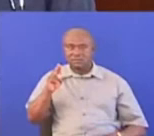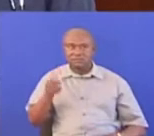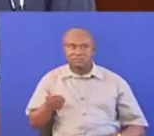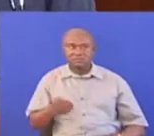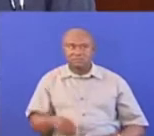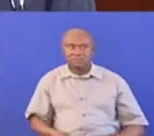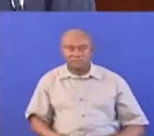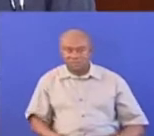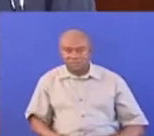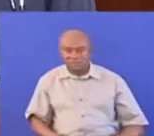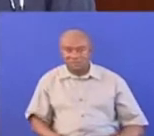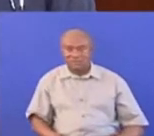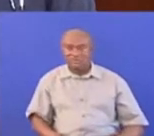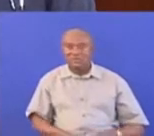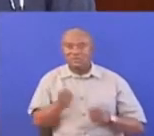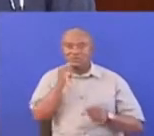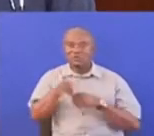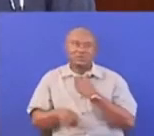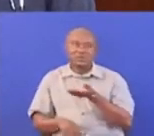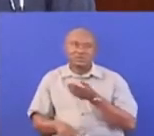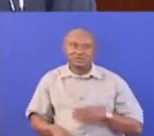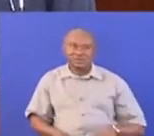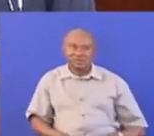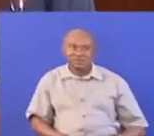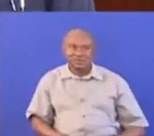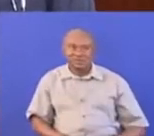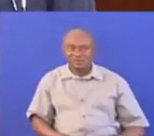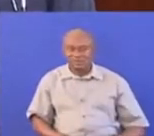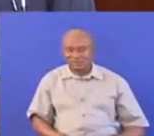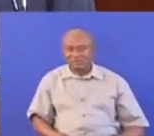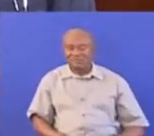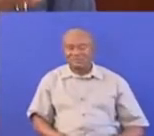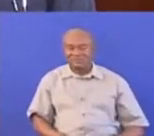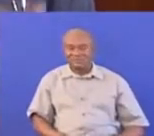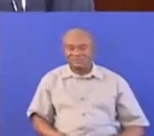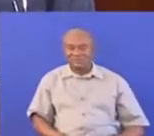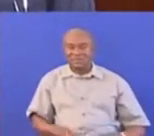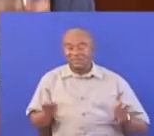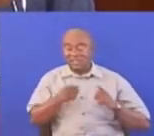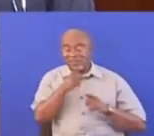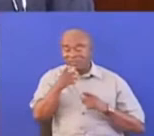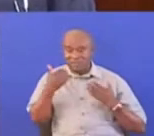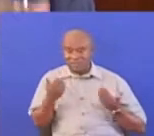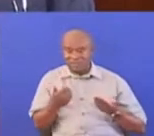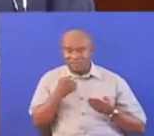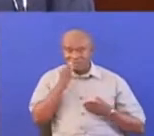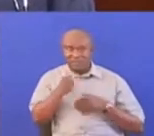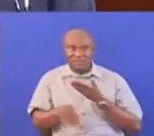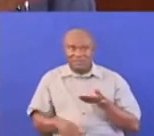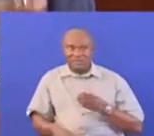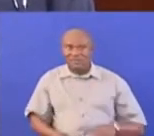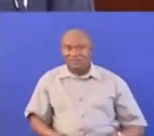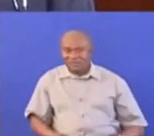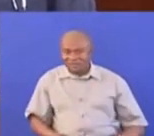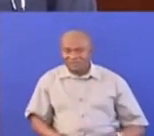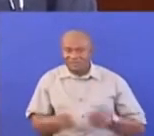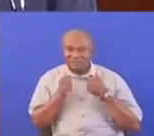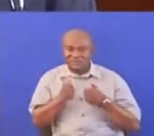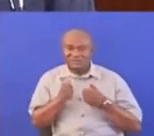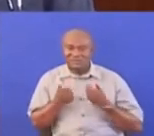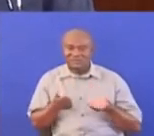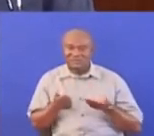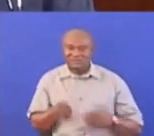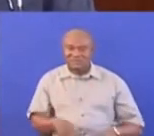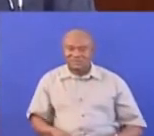kote. Watakaolinda maeneo haya ni wananchi, sio wahifadhi peke yake. Lakini kama wao ndio wanalinda maeneo haya, tunatarajia kuona